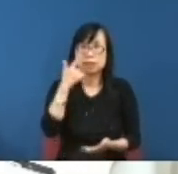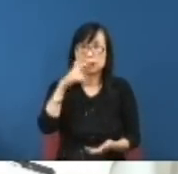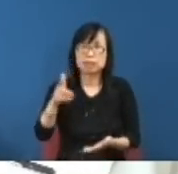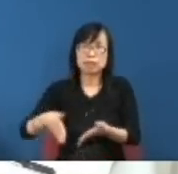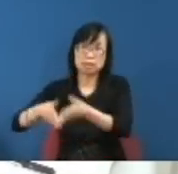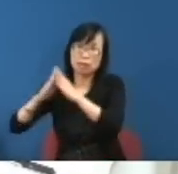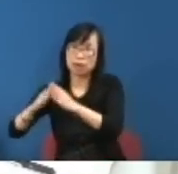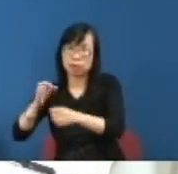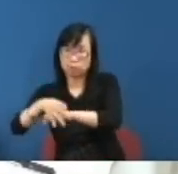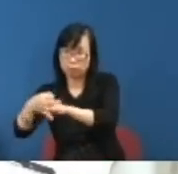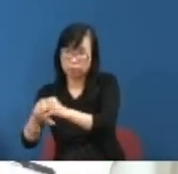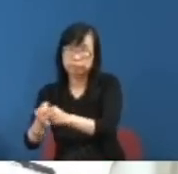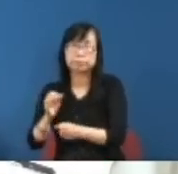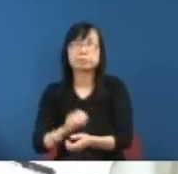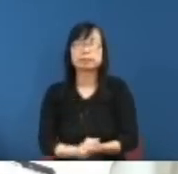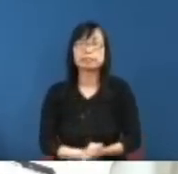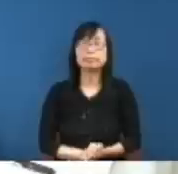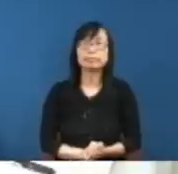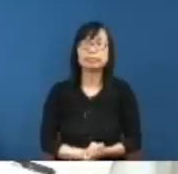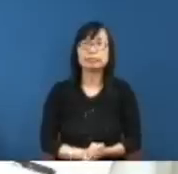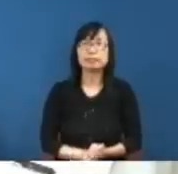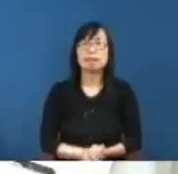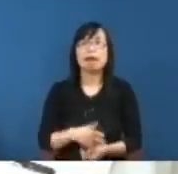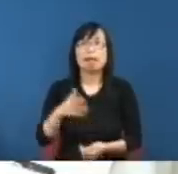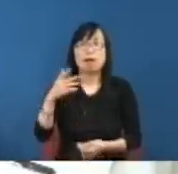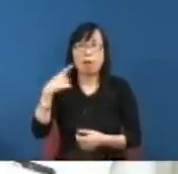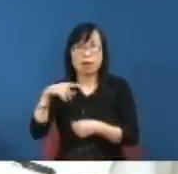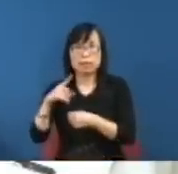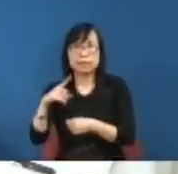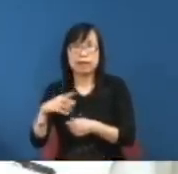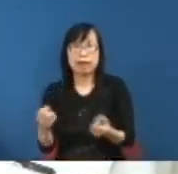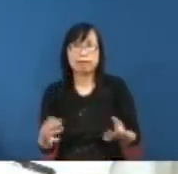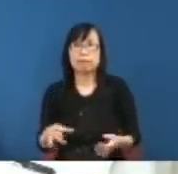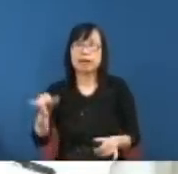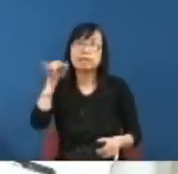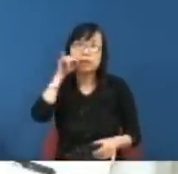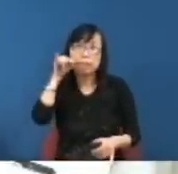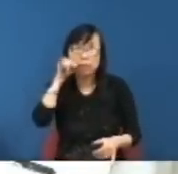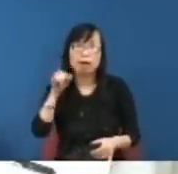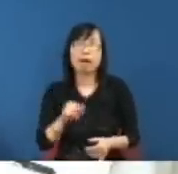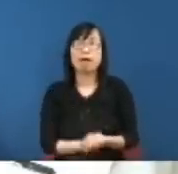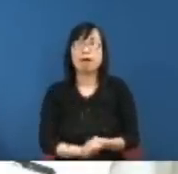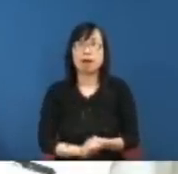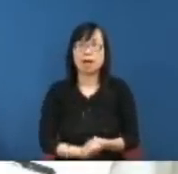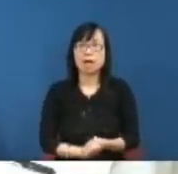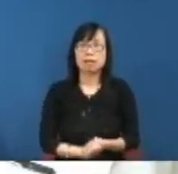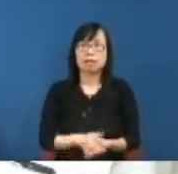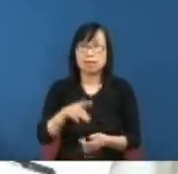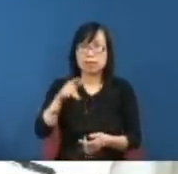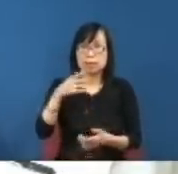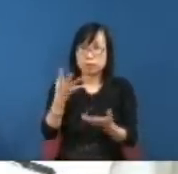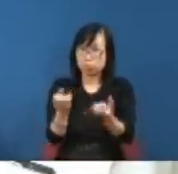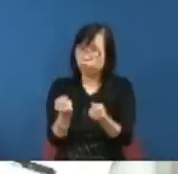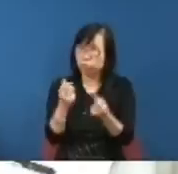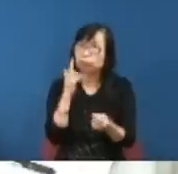在歐洲比國，譬如現在愛爾蘭、西班牙、冚唪唥希臘都受益的，表面上，因